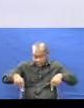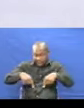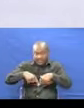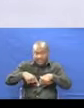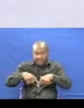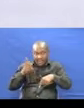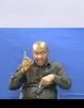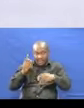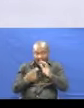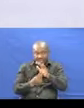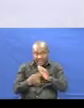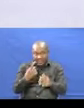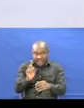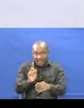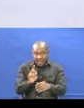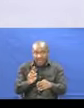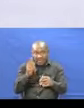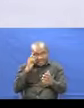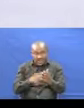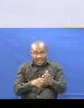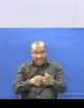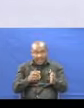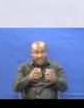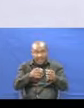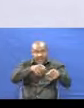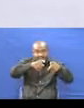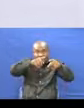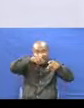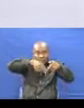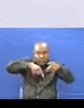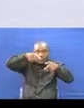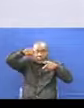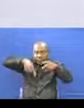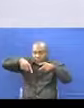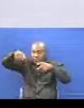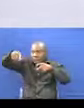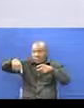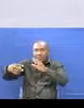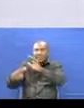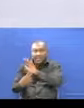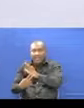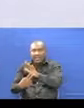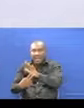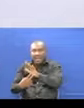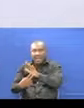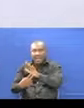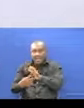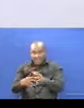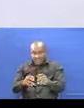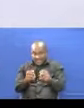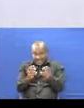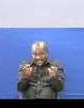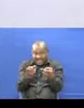asili saba, eh? Kwa hiyo lina vipande saba vilivyo sawa. Yaani vipande vyote vipo sawa. Ili